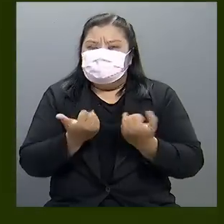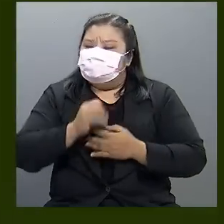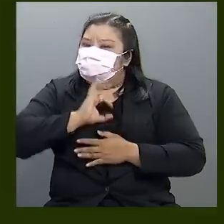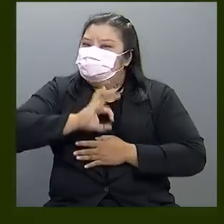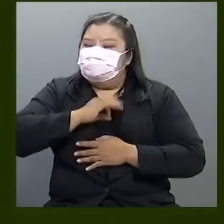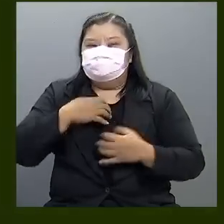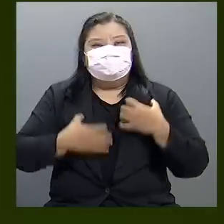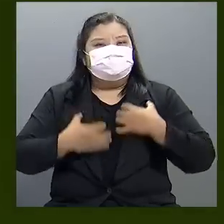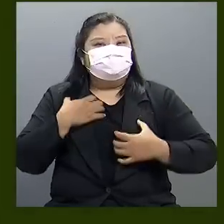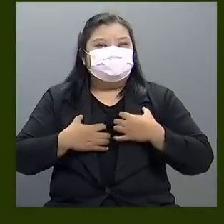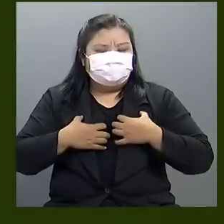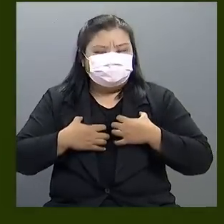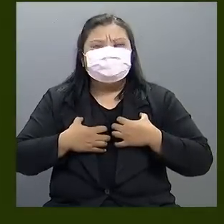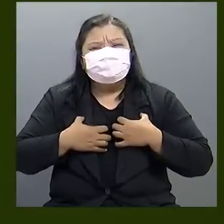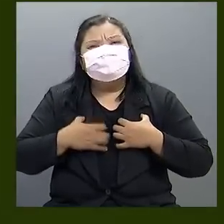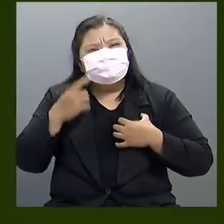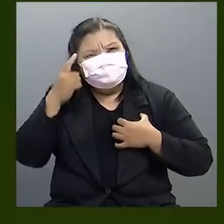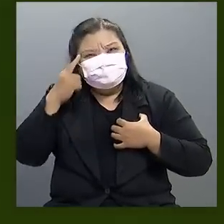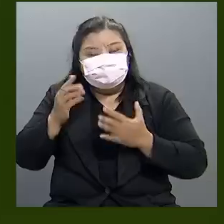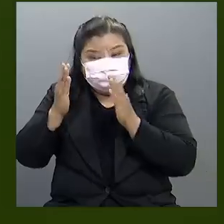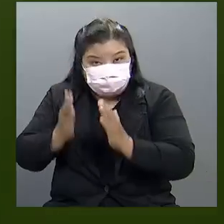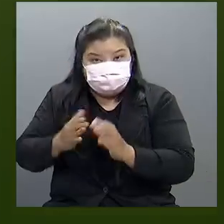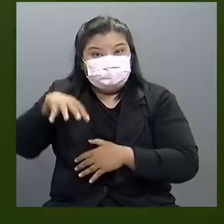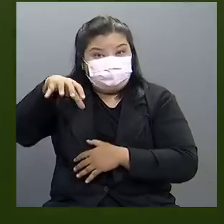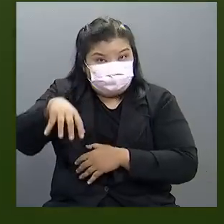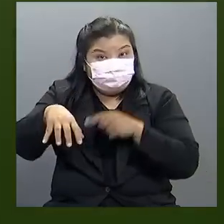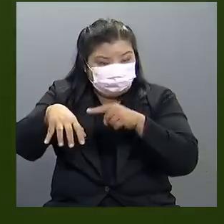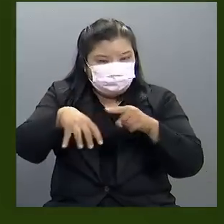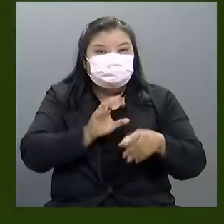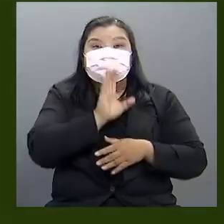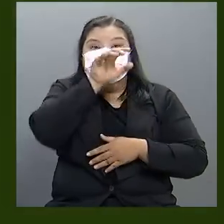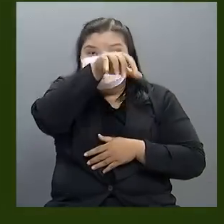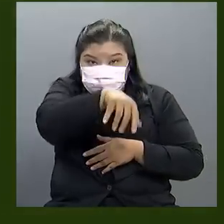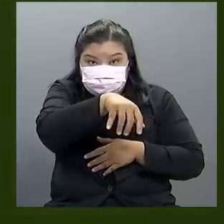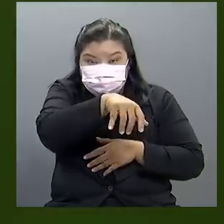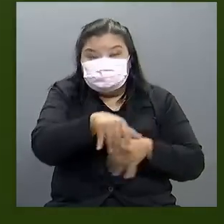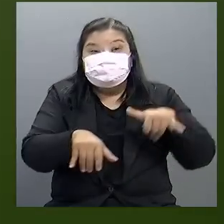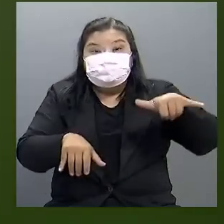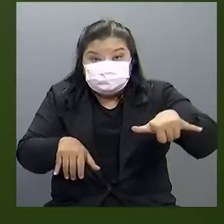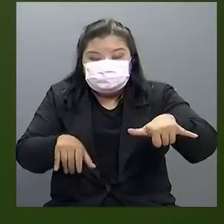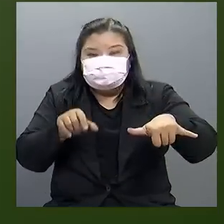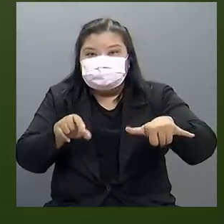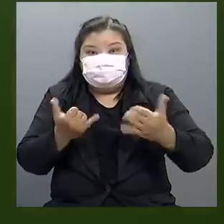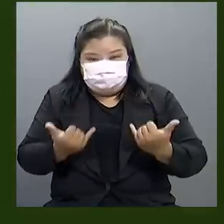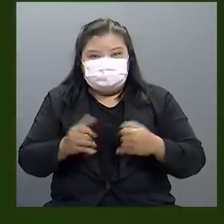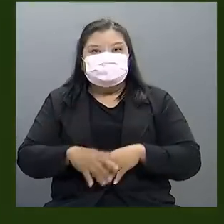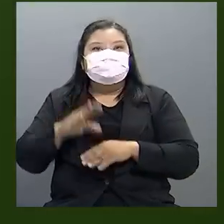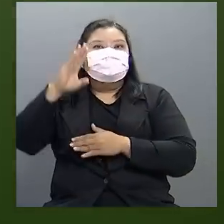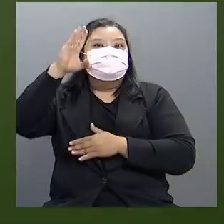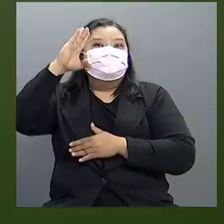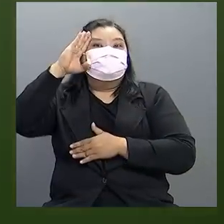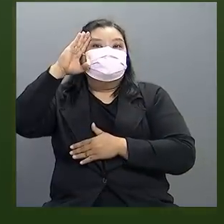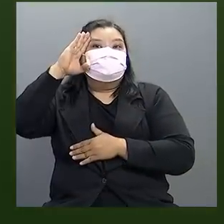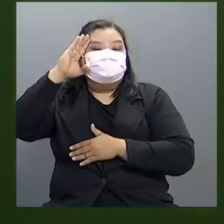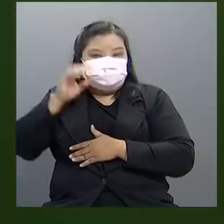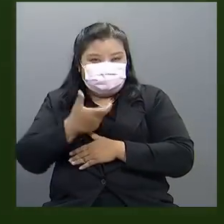ช้างทอยู่ด้กันเนี่นะคะคือเจ้าหน้ที่ถหารสามารถบนดึกภาพ เสดการที่พลายเดี่ยวเป็